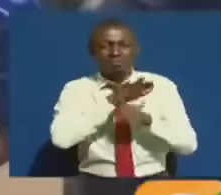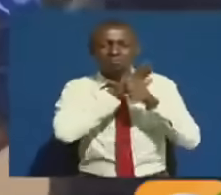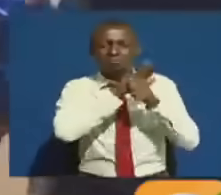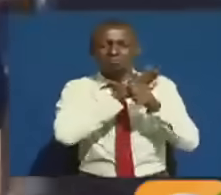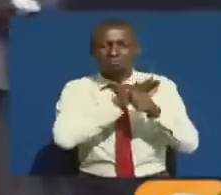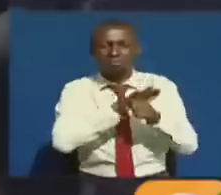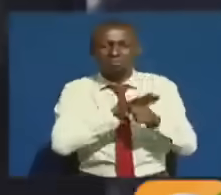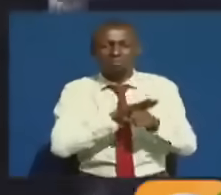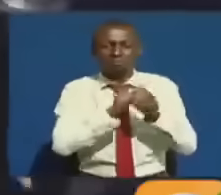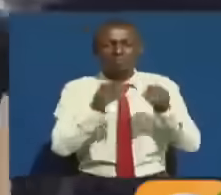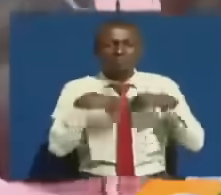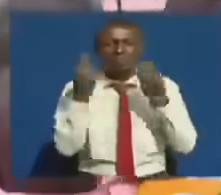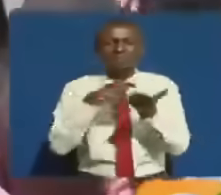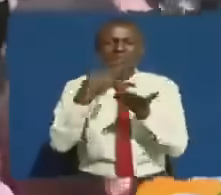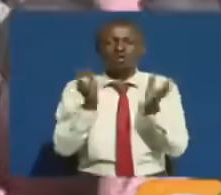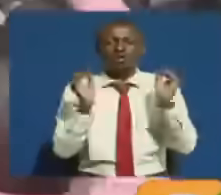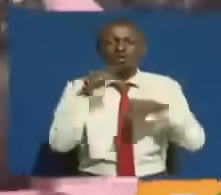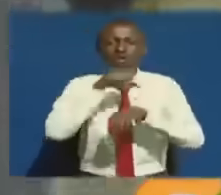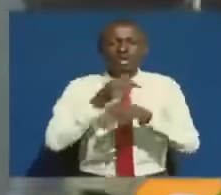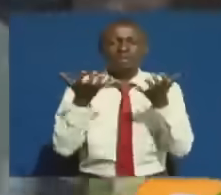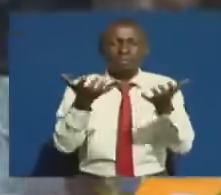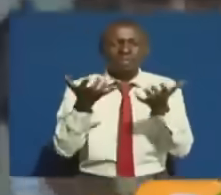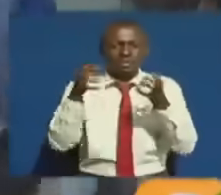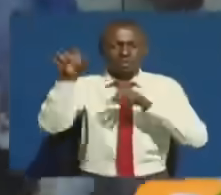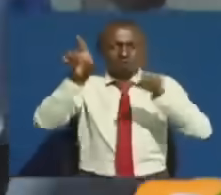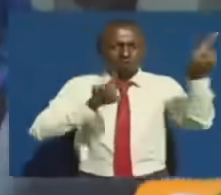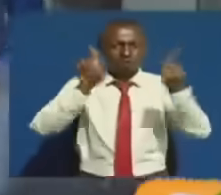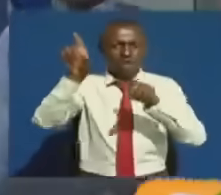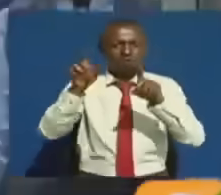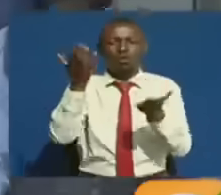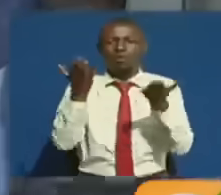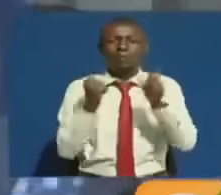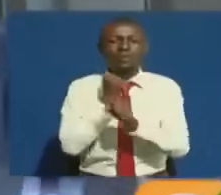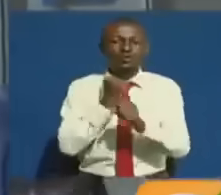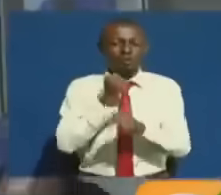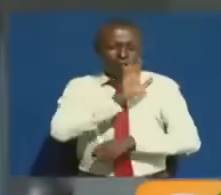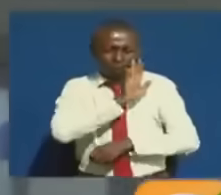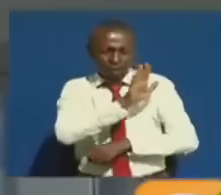kutompa rasilimali wakati anapohitaji kusafiri au kutekeleza kazi